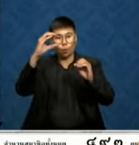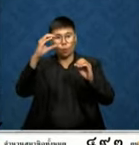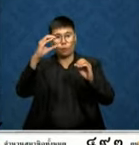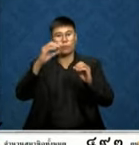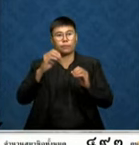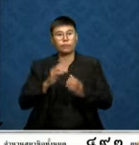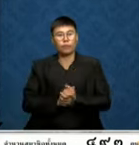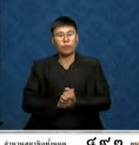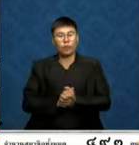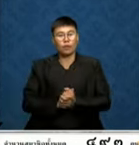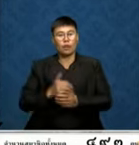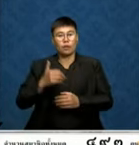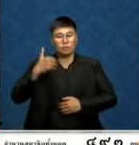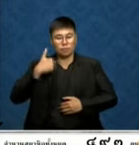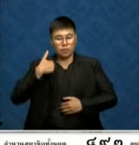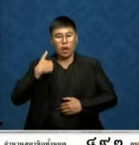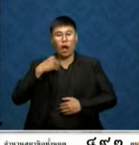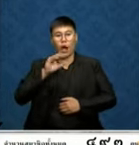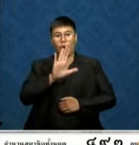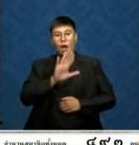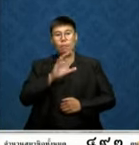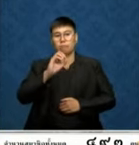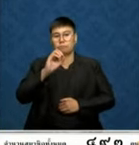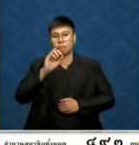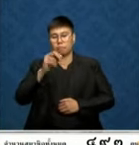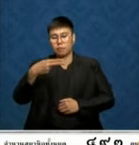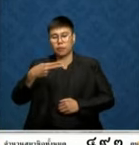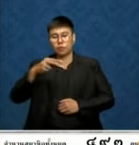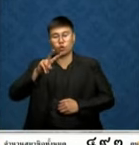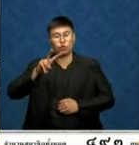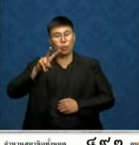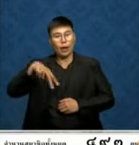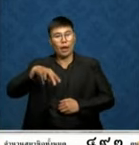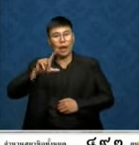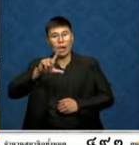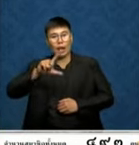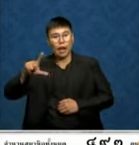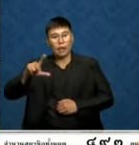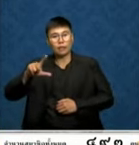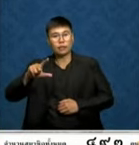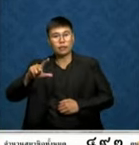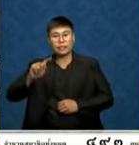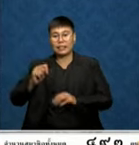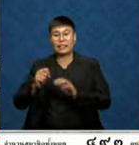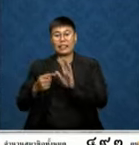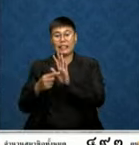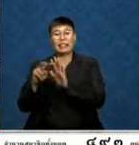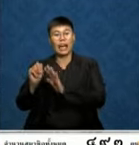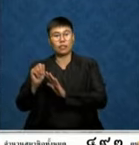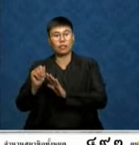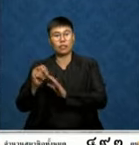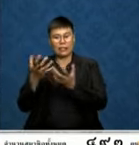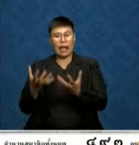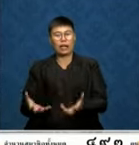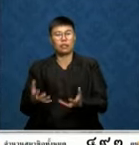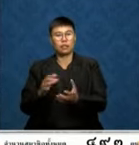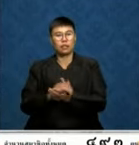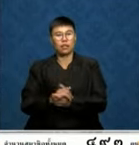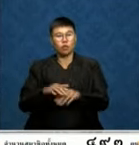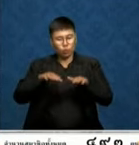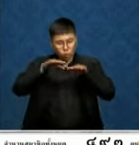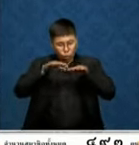ซเรือนกระจกจาก 52,000 ล้านตันให้เหลือ 26,000 ล้านตันหรือต้องลดครึ่งหนึ่งนะครับภาย